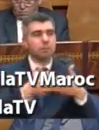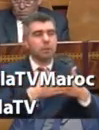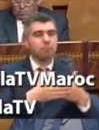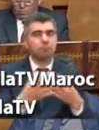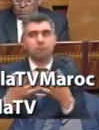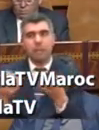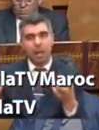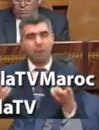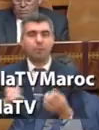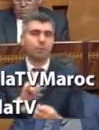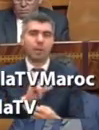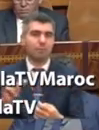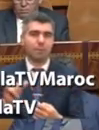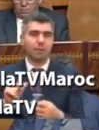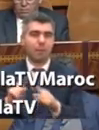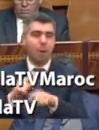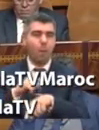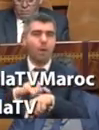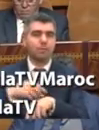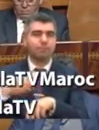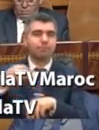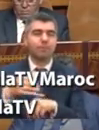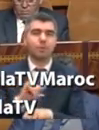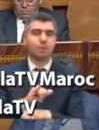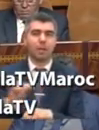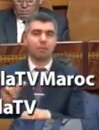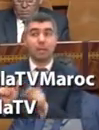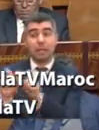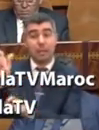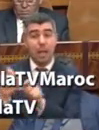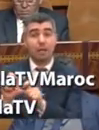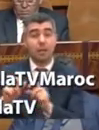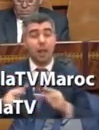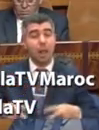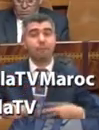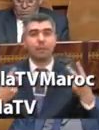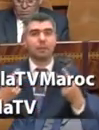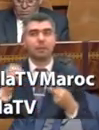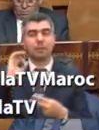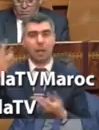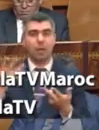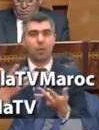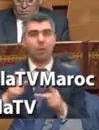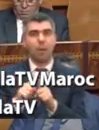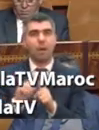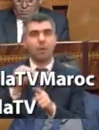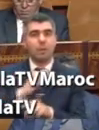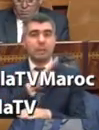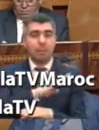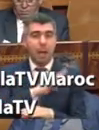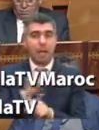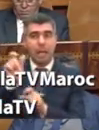بلا كنضيعوا فرص لتحسين صحة المواطنات والمواطنين، وما بقاش الوقت كي يصبر عليه المواطنين لهذه